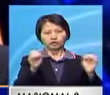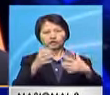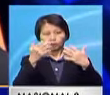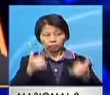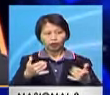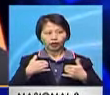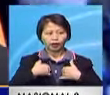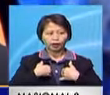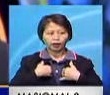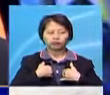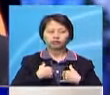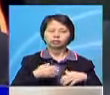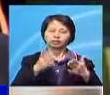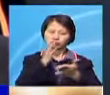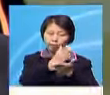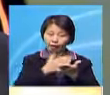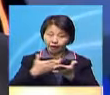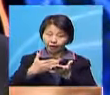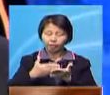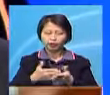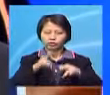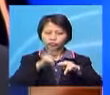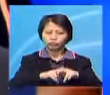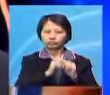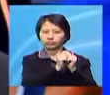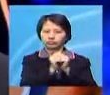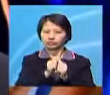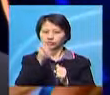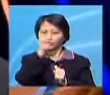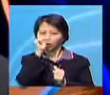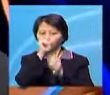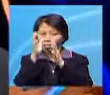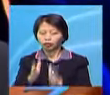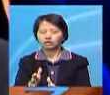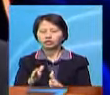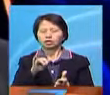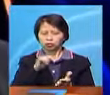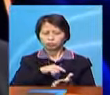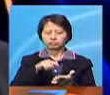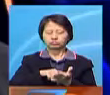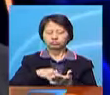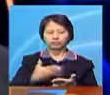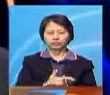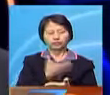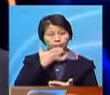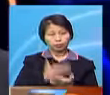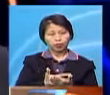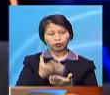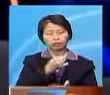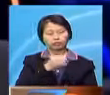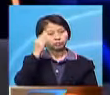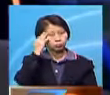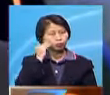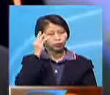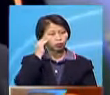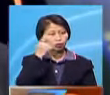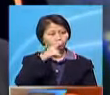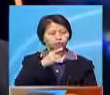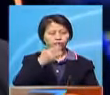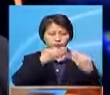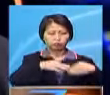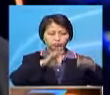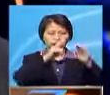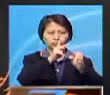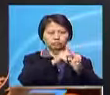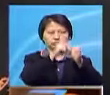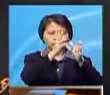orang ada segmen bersama artis. So saya rasa ini satu pembaruan yang sangat-sangat bagus dan juga satu pengalaman bagi peserta-peserta finalis ni